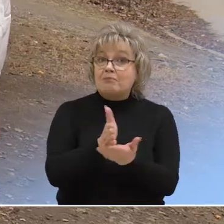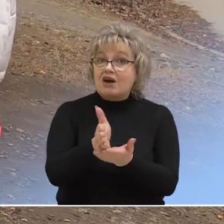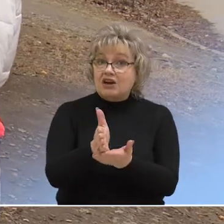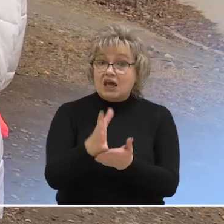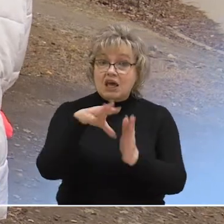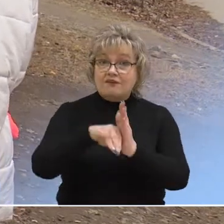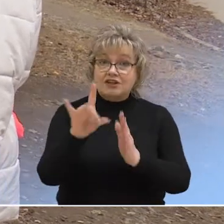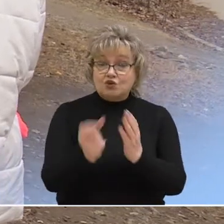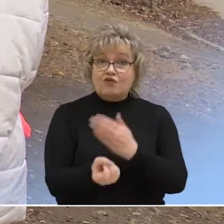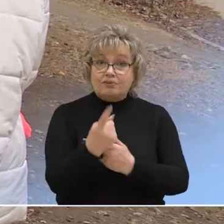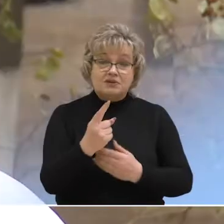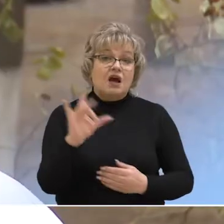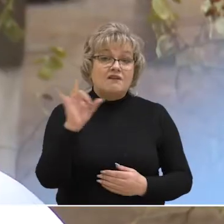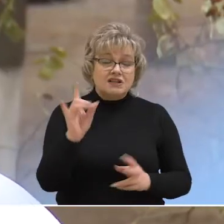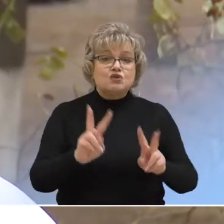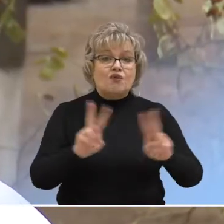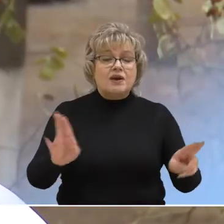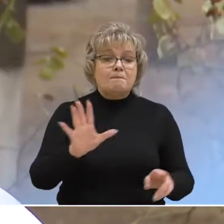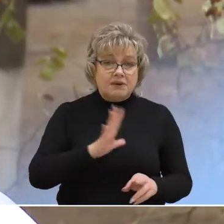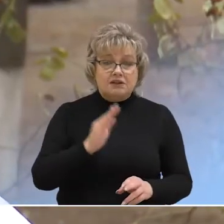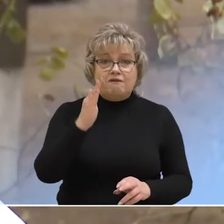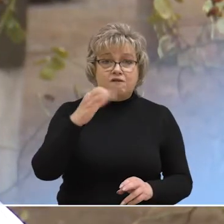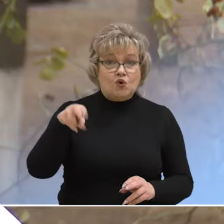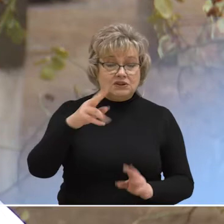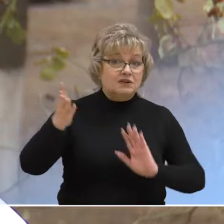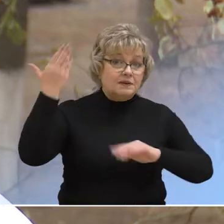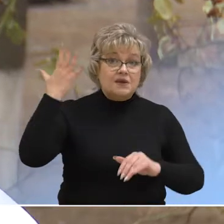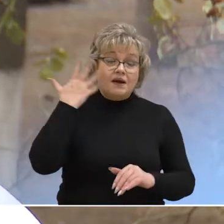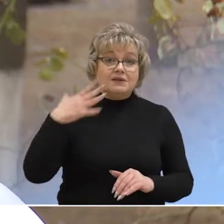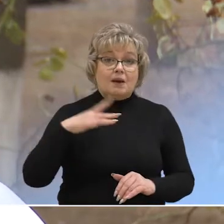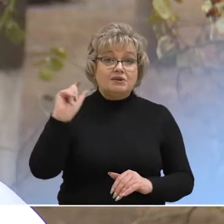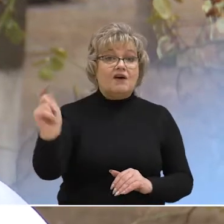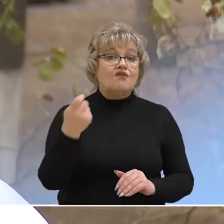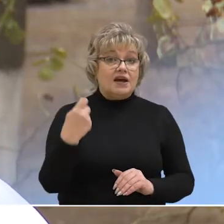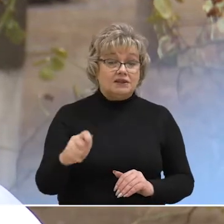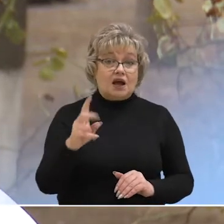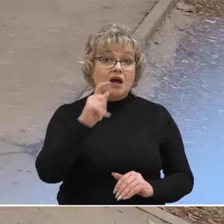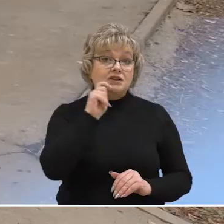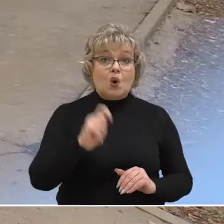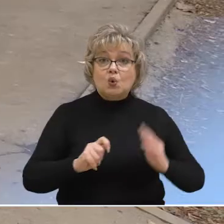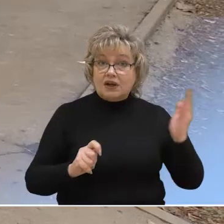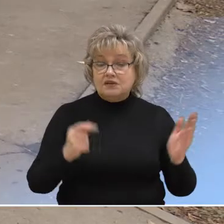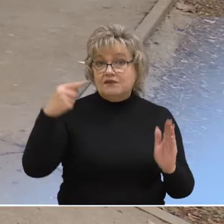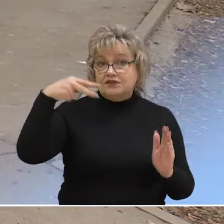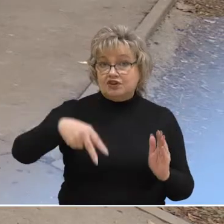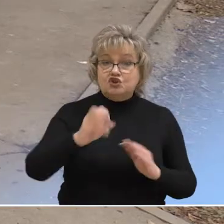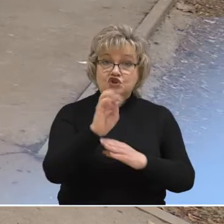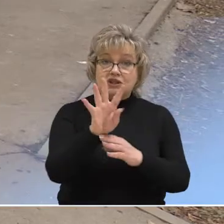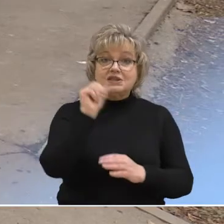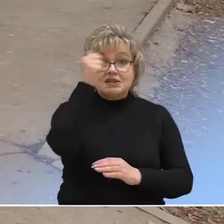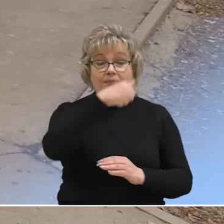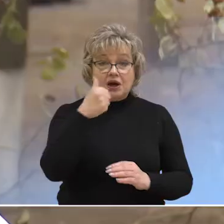Ростове появилось? В Ростове был подобный фонд, когда была война на Украине. В 2014